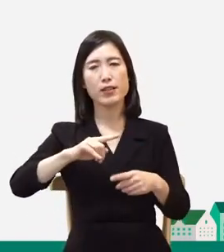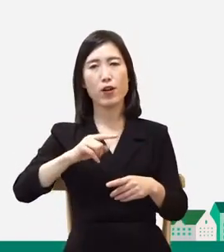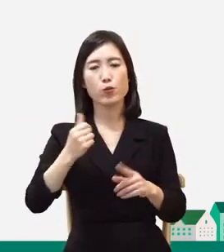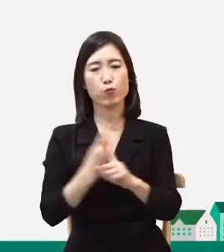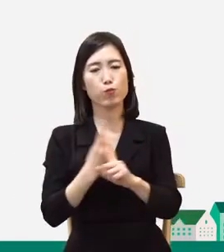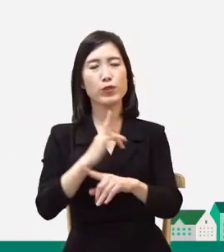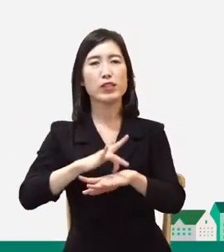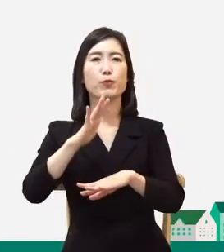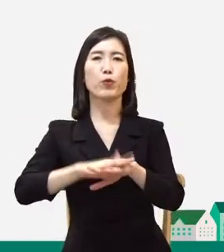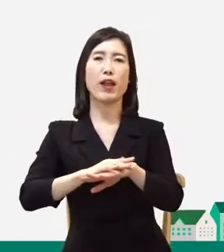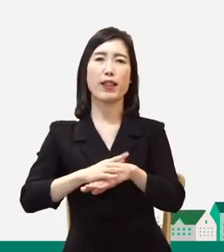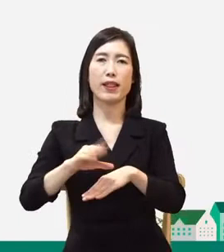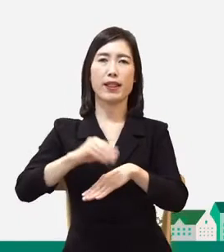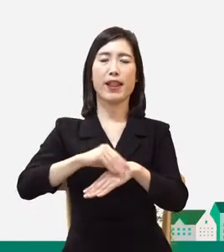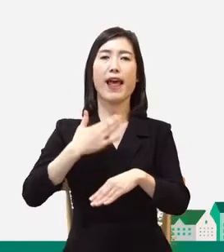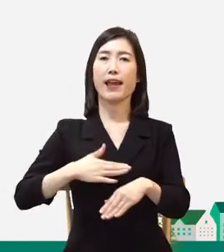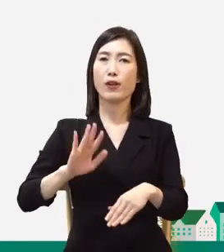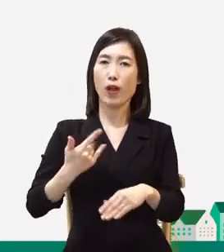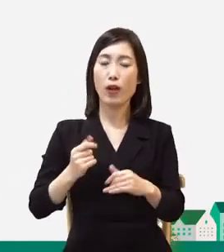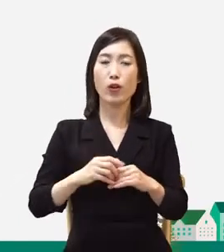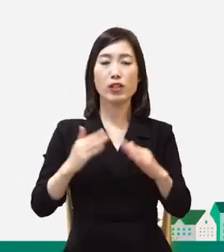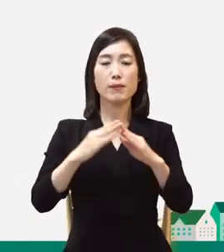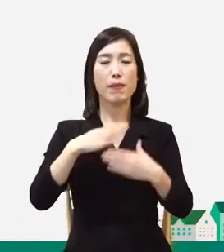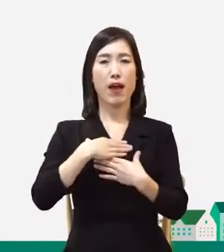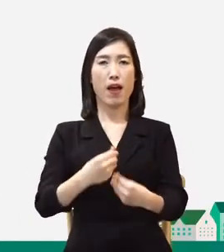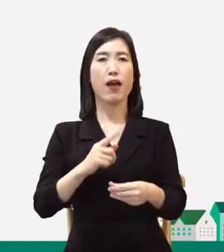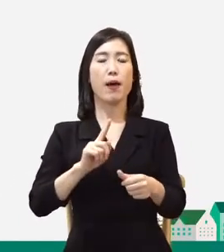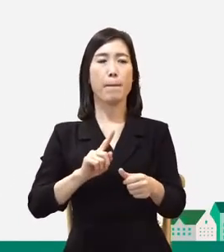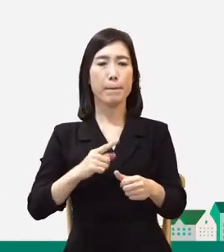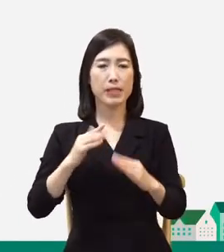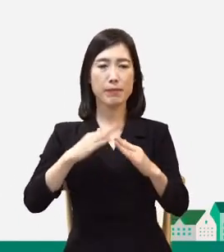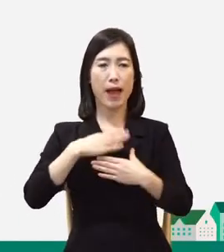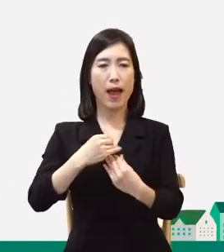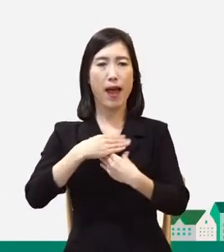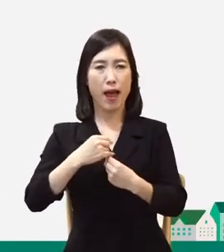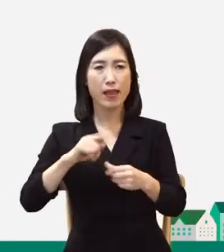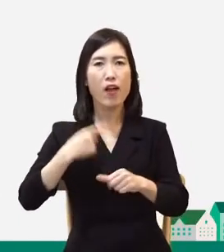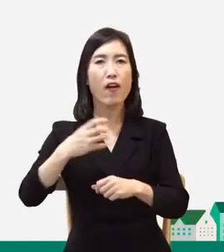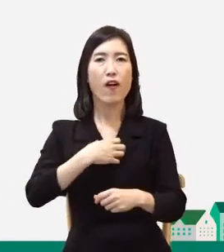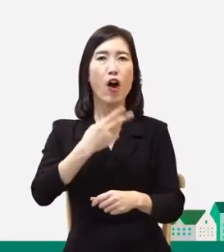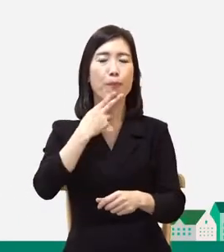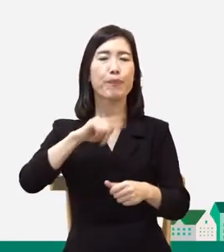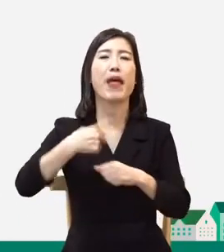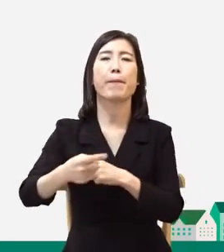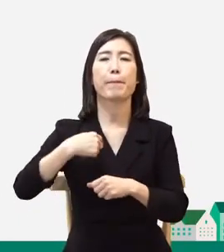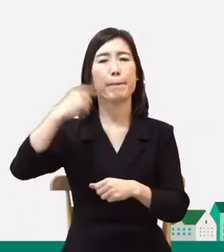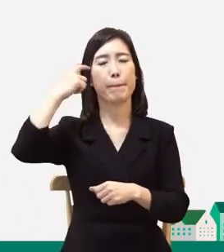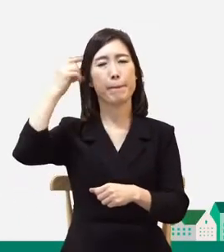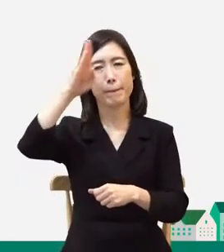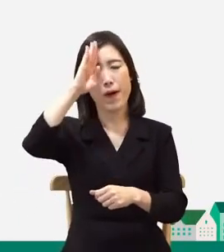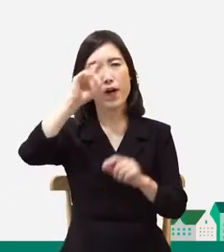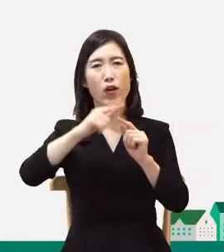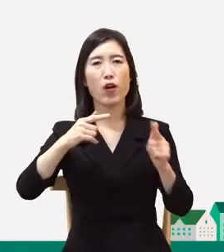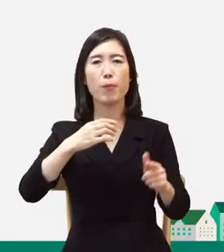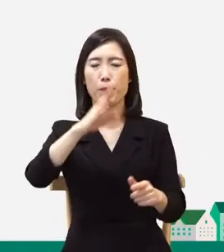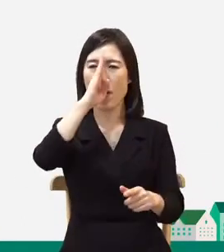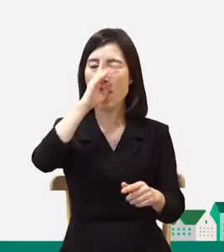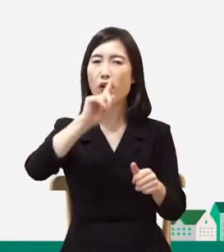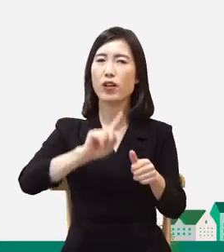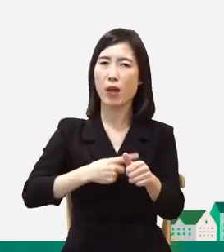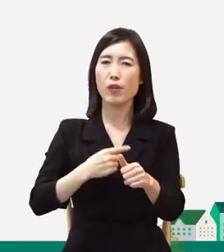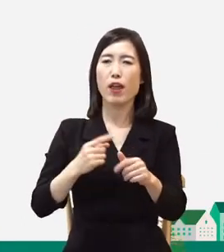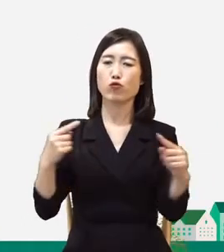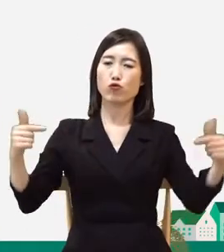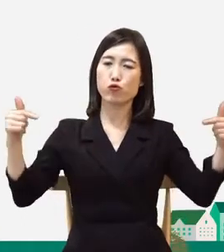형성. 주거 안정으로 인해서 스스로 증상관리의 필요성을 느끼시게 되셨고, 위기 상황이 발생했을 때 사회복지사의